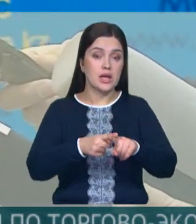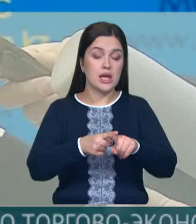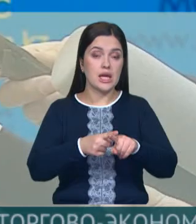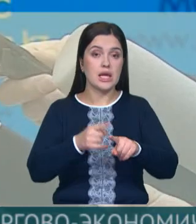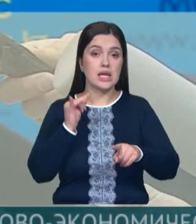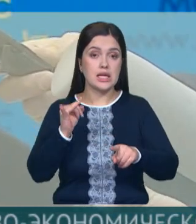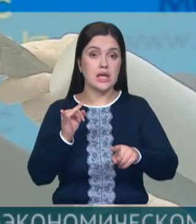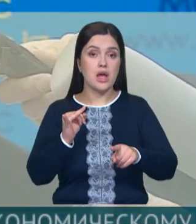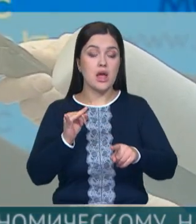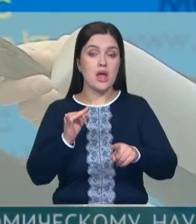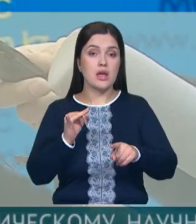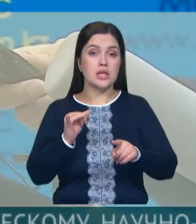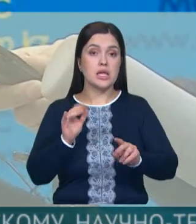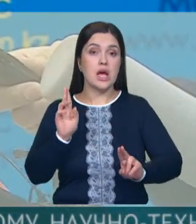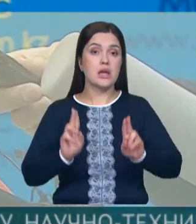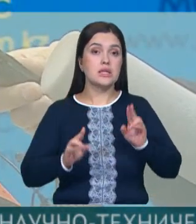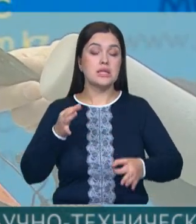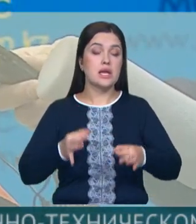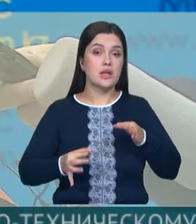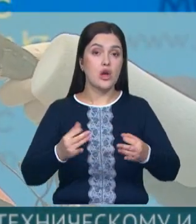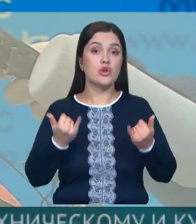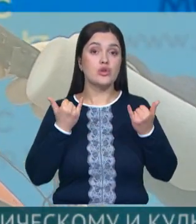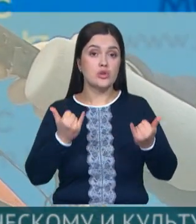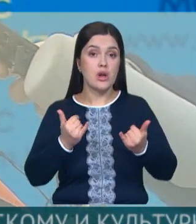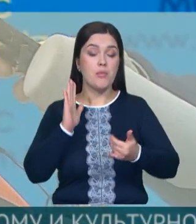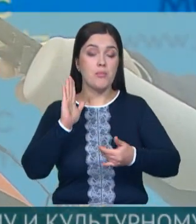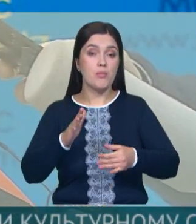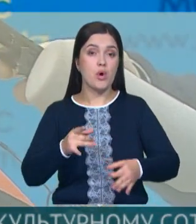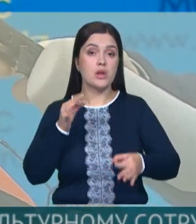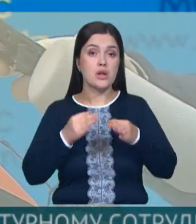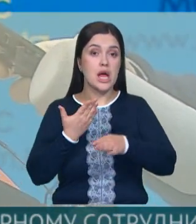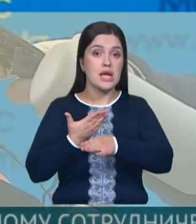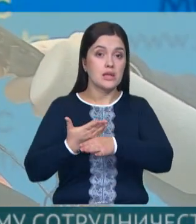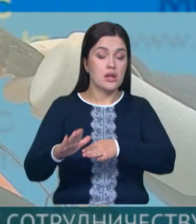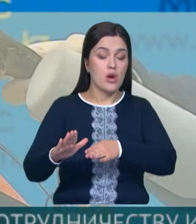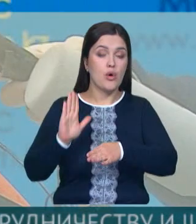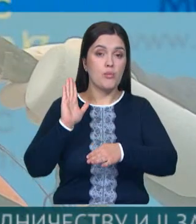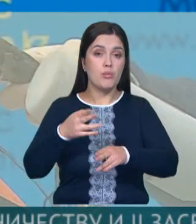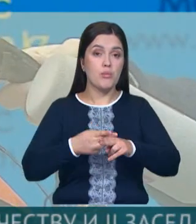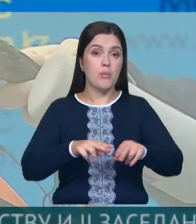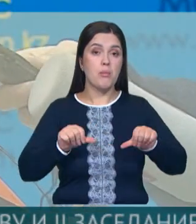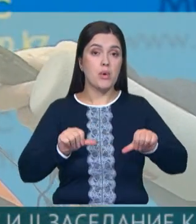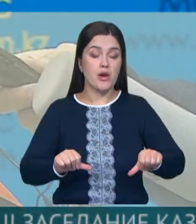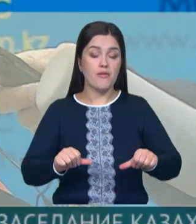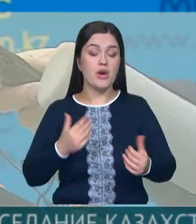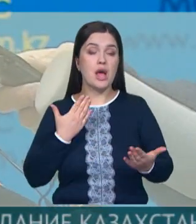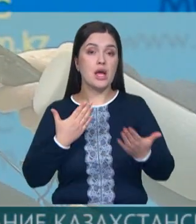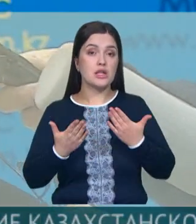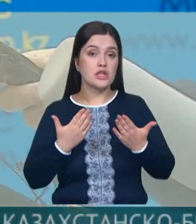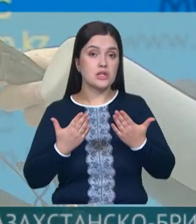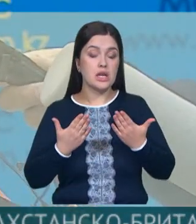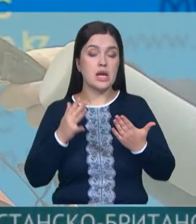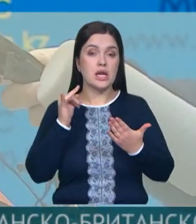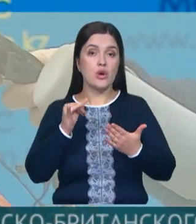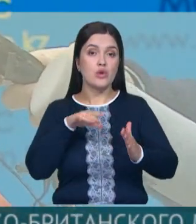и стандартизации. Теперь же мы сферу стандартизации выделяем как отдельные правовые отношения с